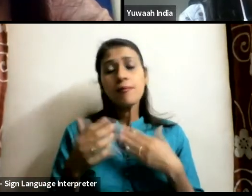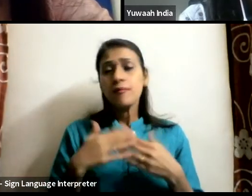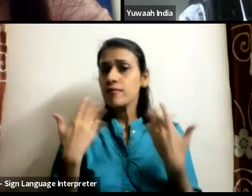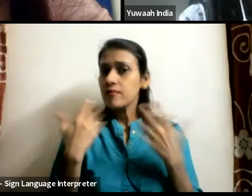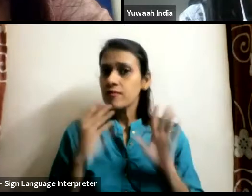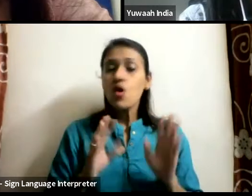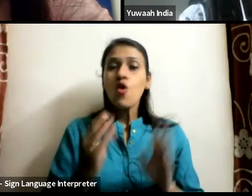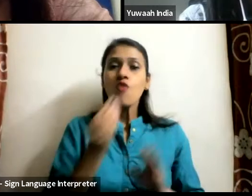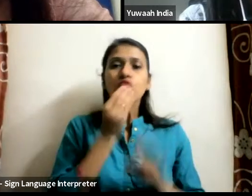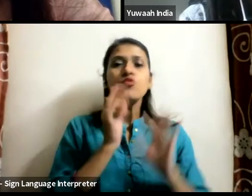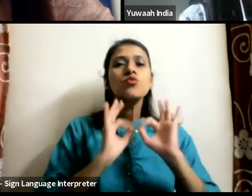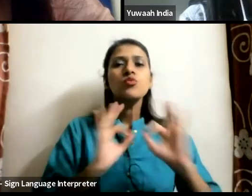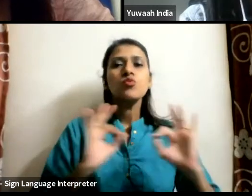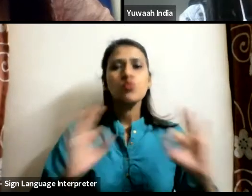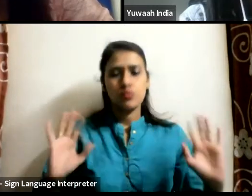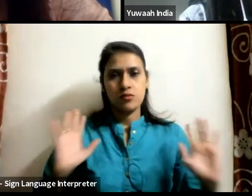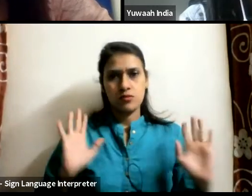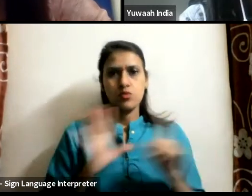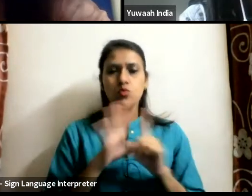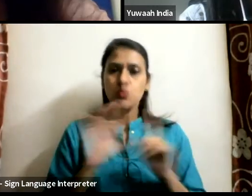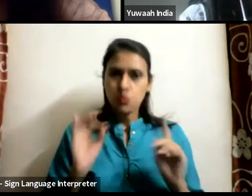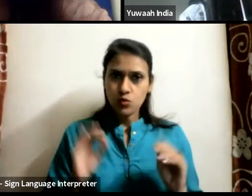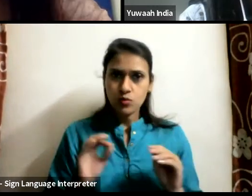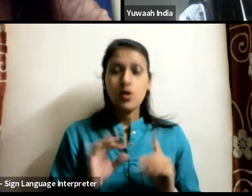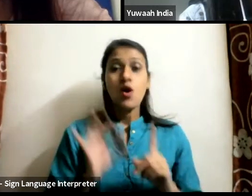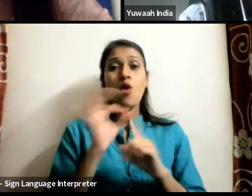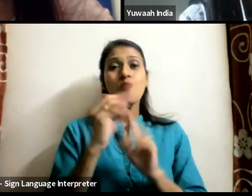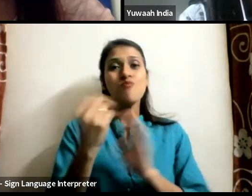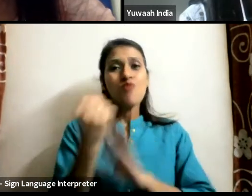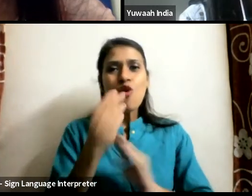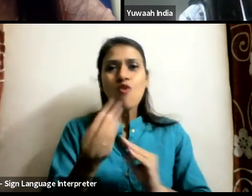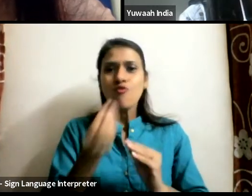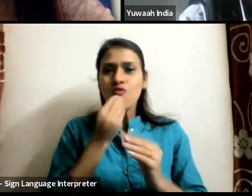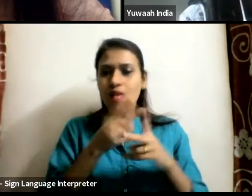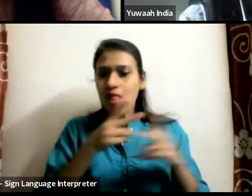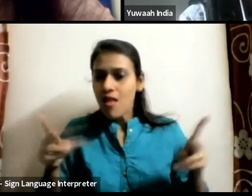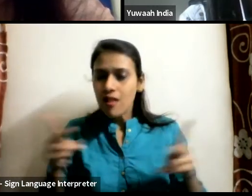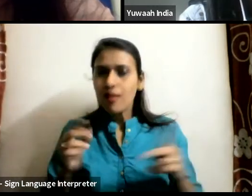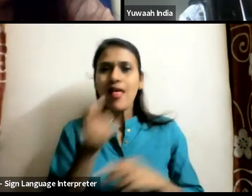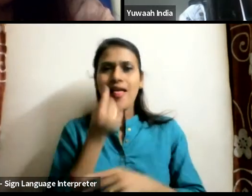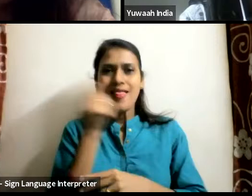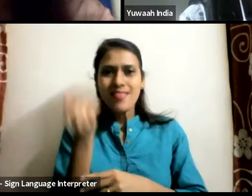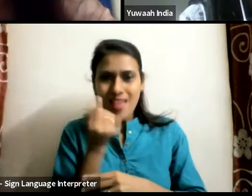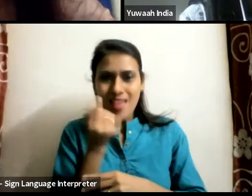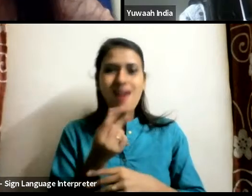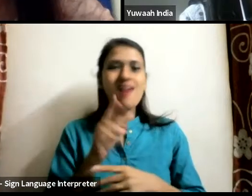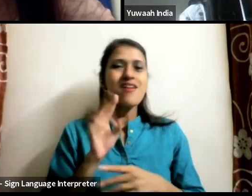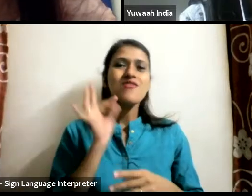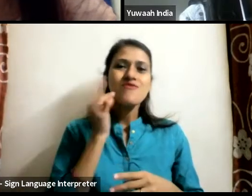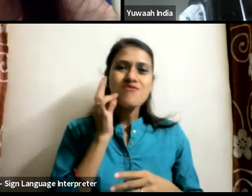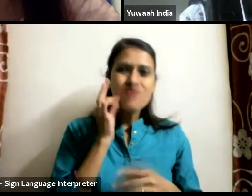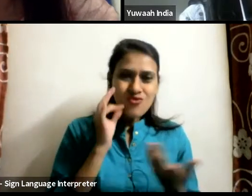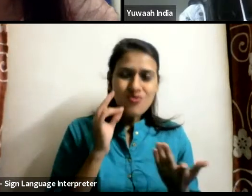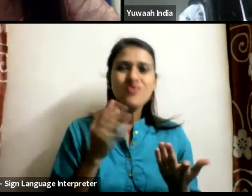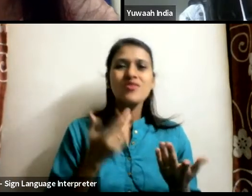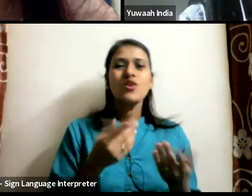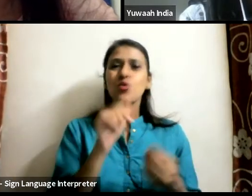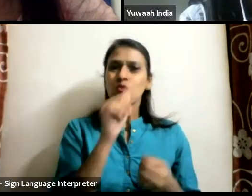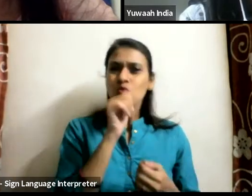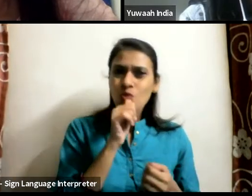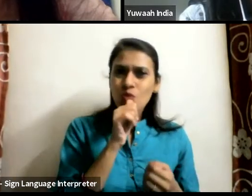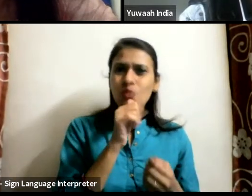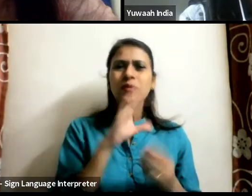खाना खाएं। आप प्रोटीन्स अभी भी कंटिन्यू करेंगे ज्यादा लेने की, फाइबर्स अभी भी कंटिन्यू करेंगे ज्यादा लेने